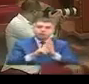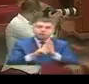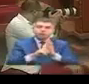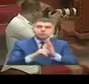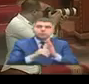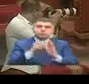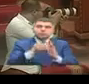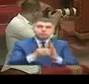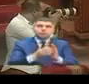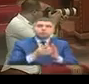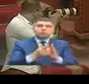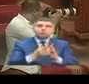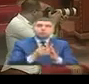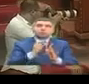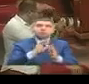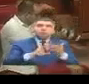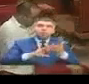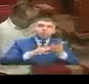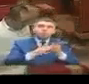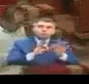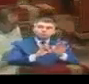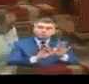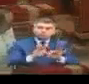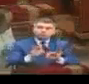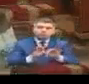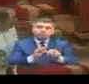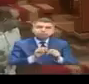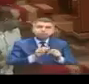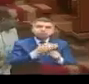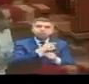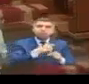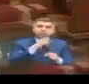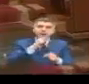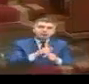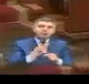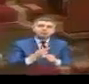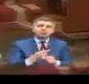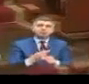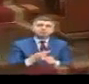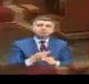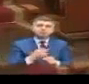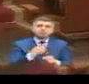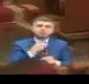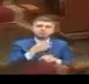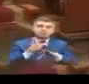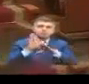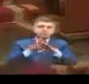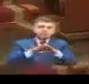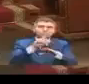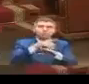قرينة البراءة وكل مقتضيات المحاكمة العادلة، وأهيب بكم أن نتعاون جميعا